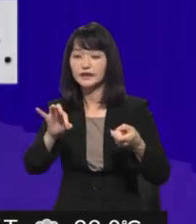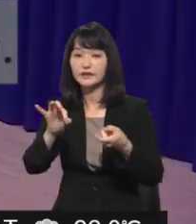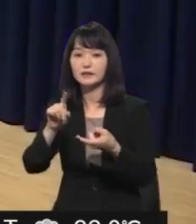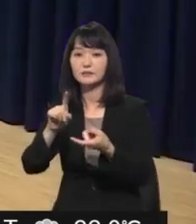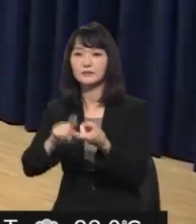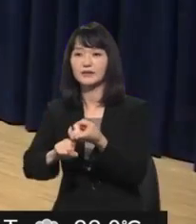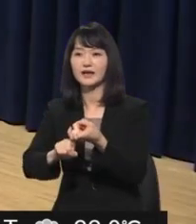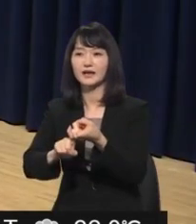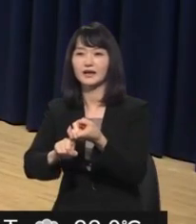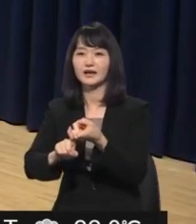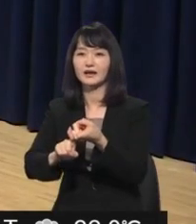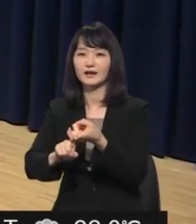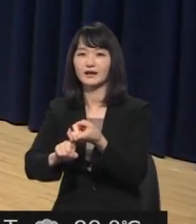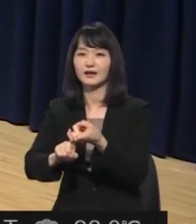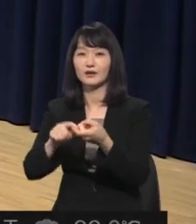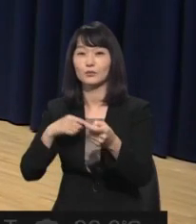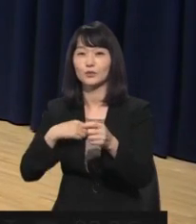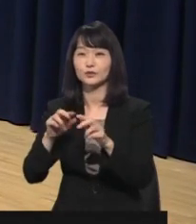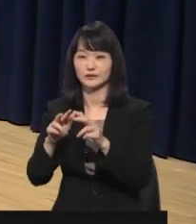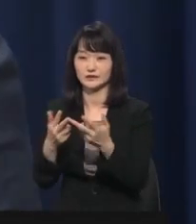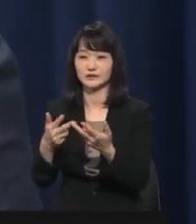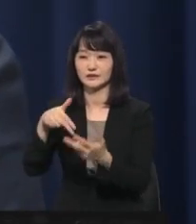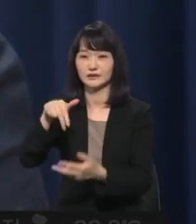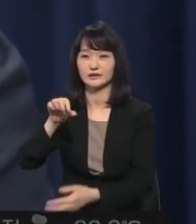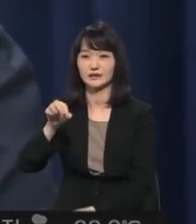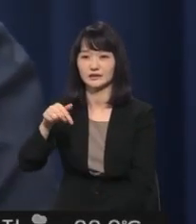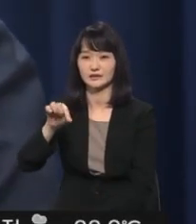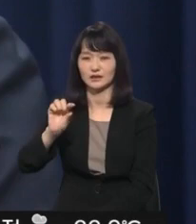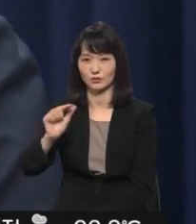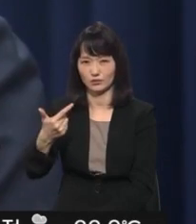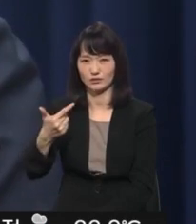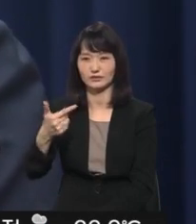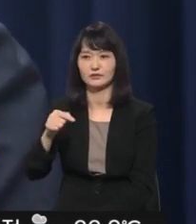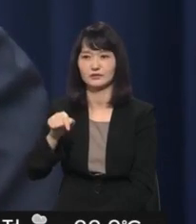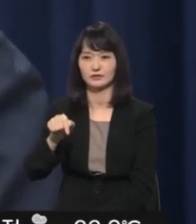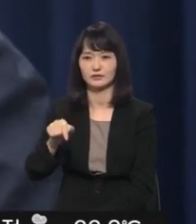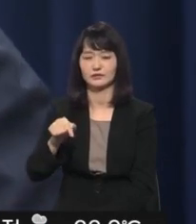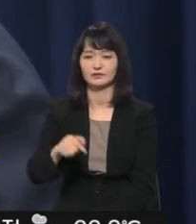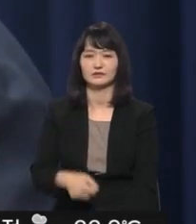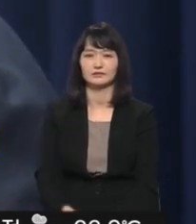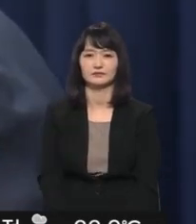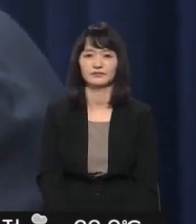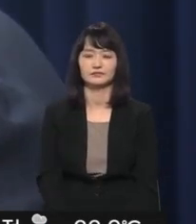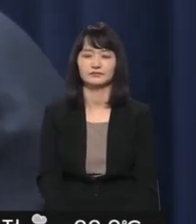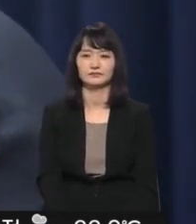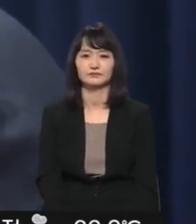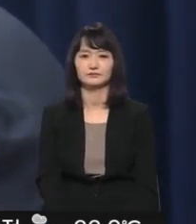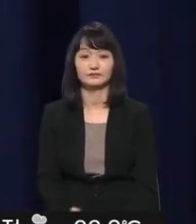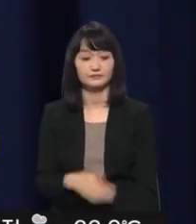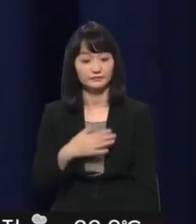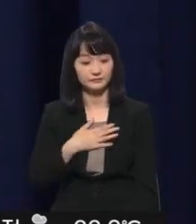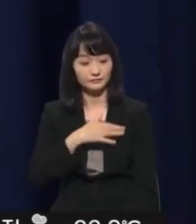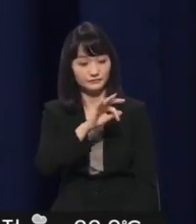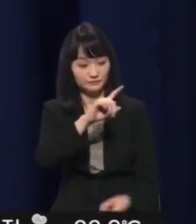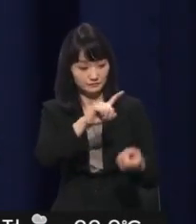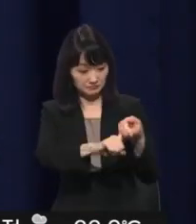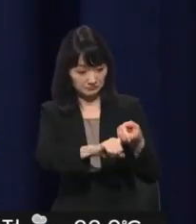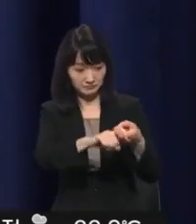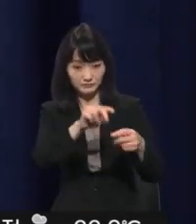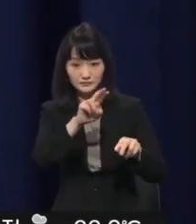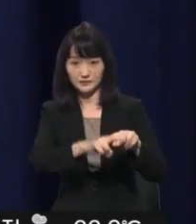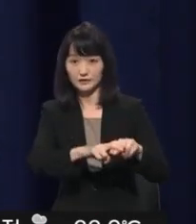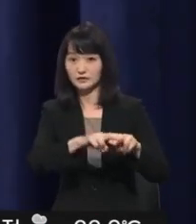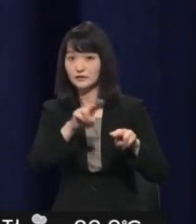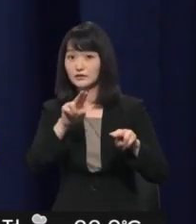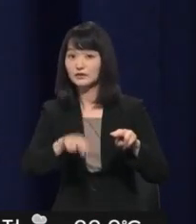참 좋구요 아 제가 접한 본인이 조개 플롯은 애니인데 어 이제 나는 u 넥과 한자리를 내놓겠다는 것이고